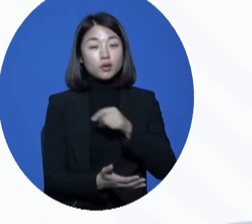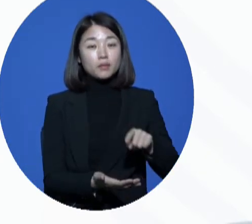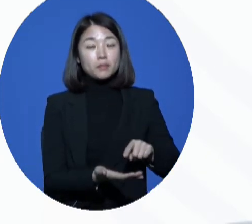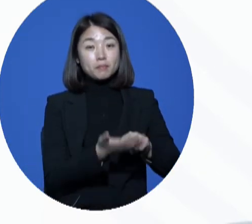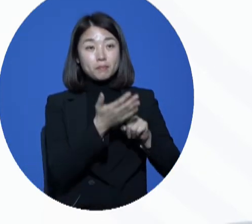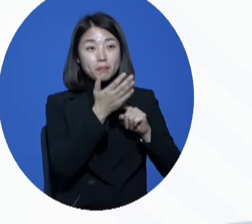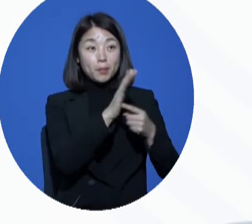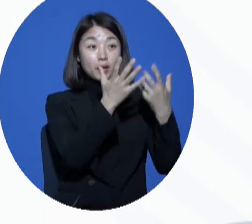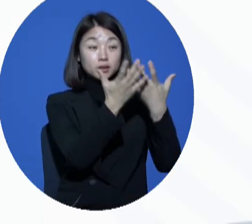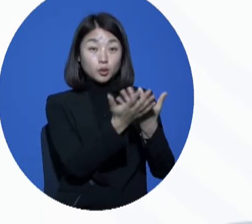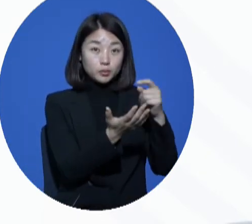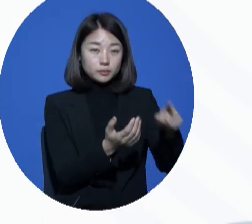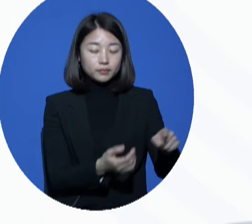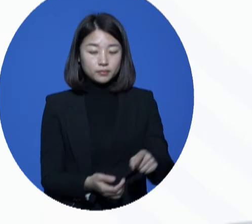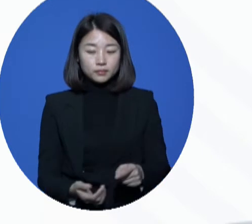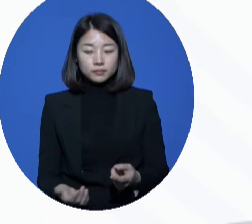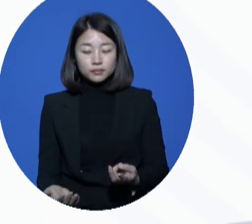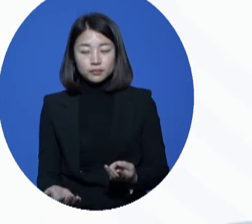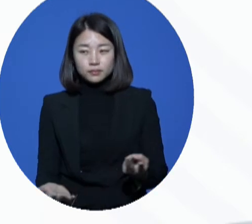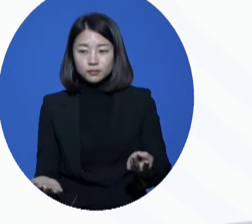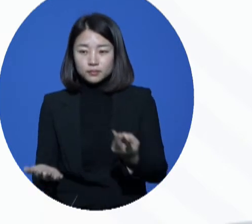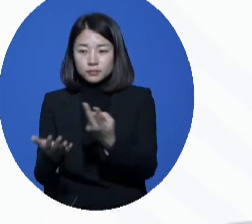보면 2020년에 입소 장애인은